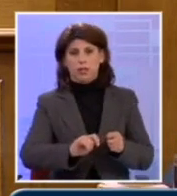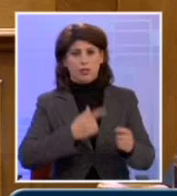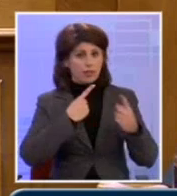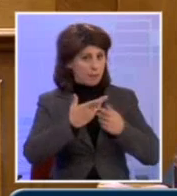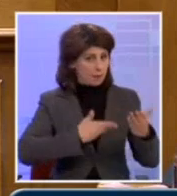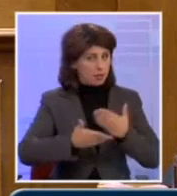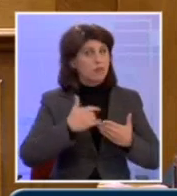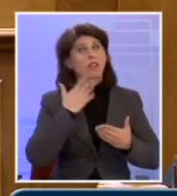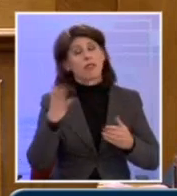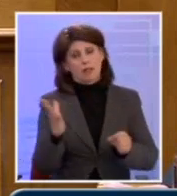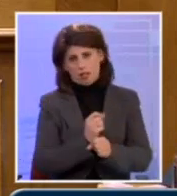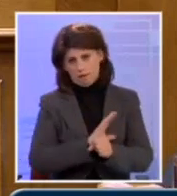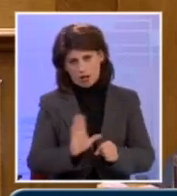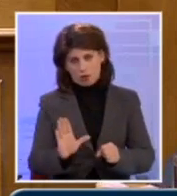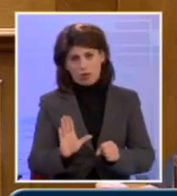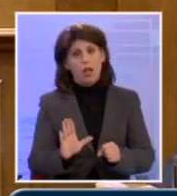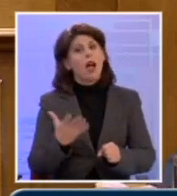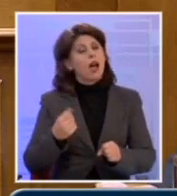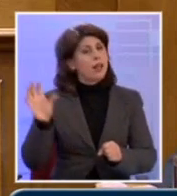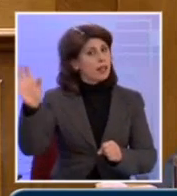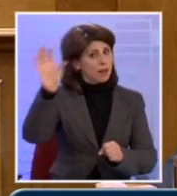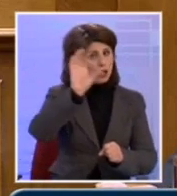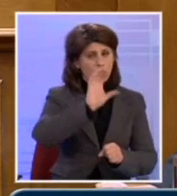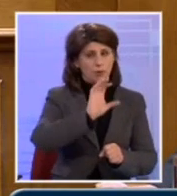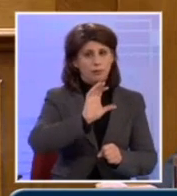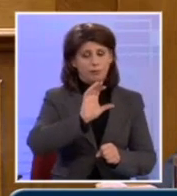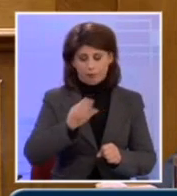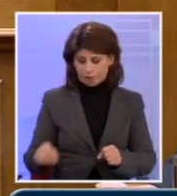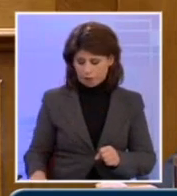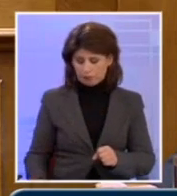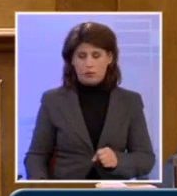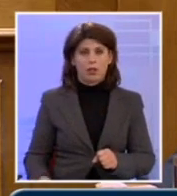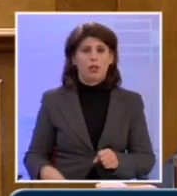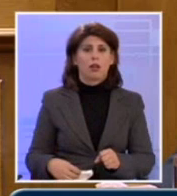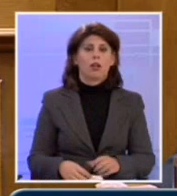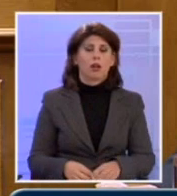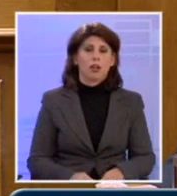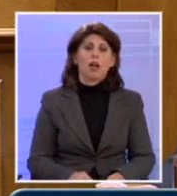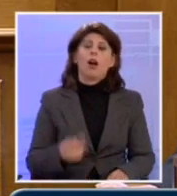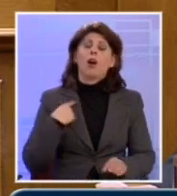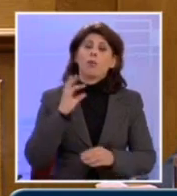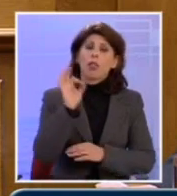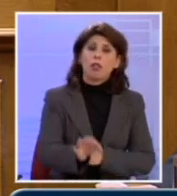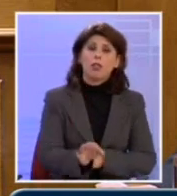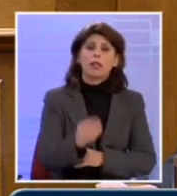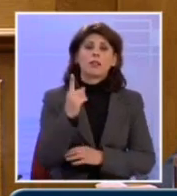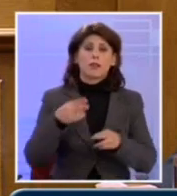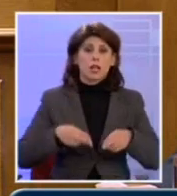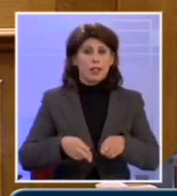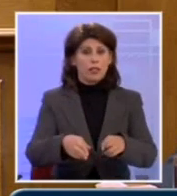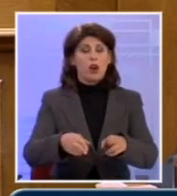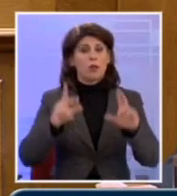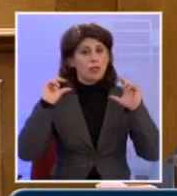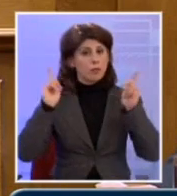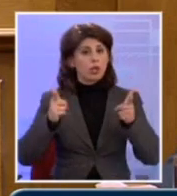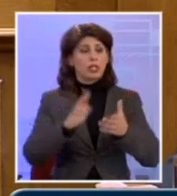καταφέρουν. Αλλά και η Ευρώπη. Η Ευρώπη που θα οδηγηθεί σε έναν δρόμο